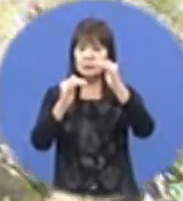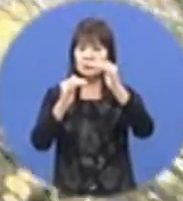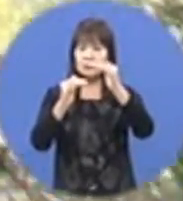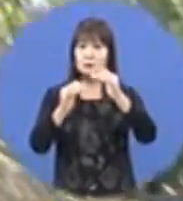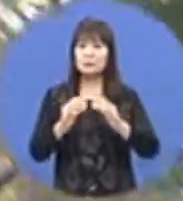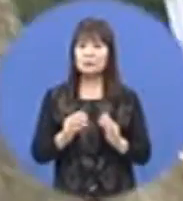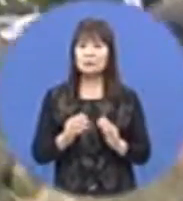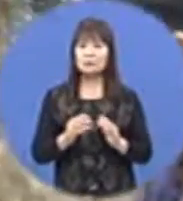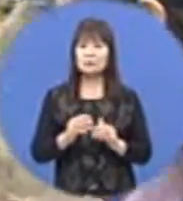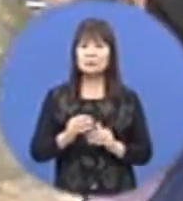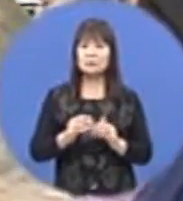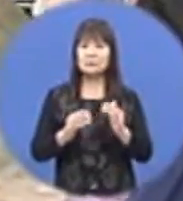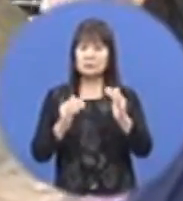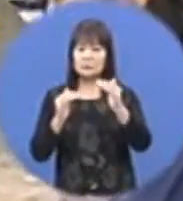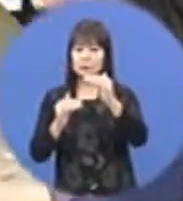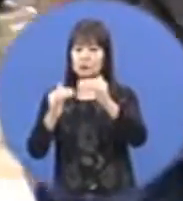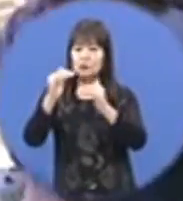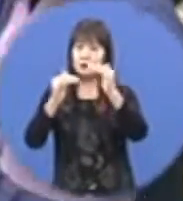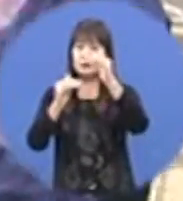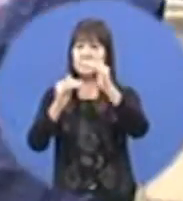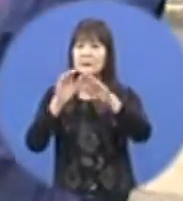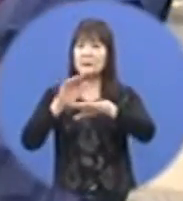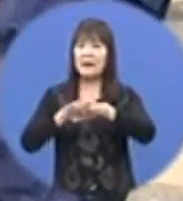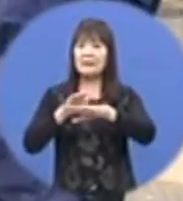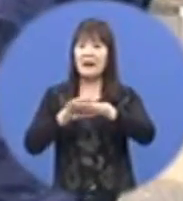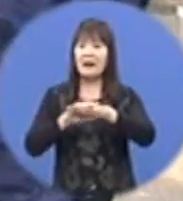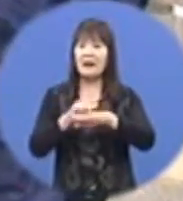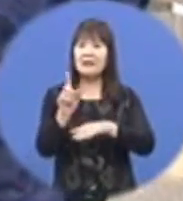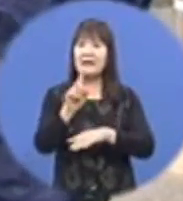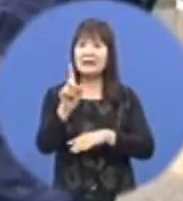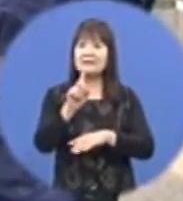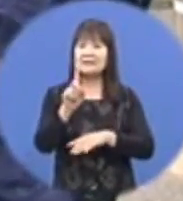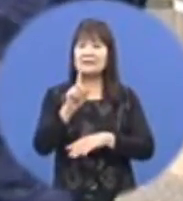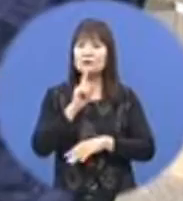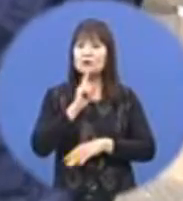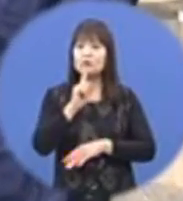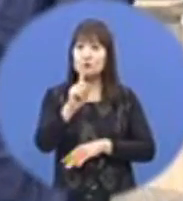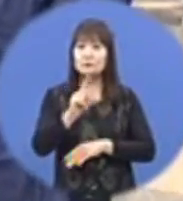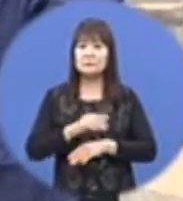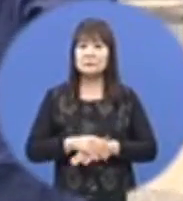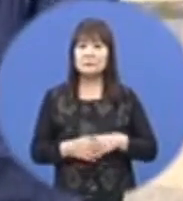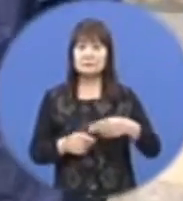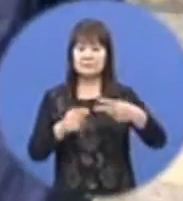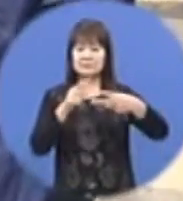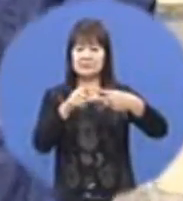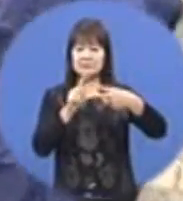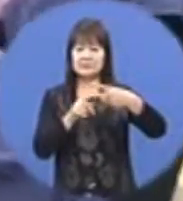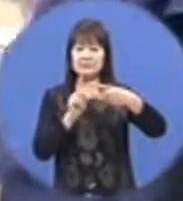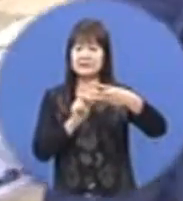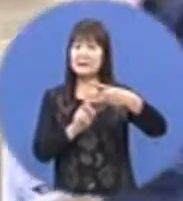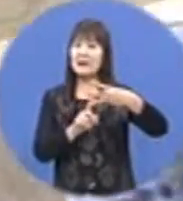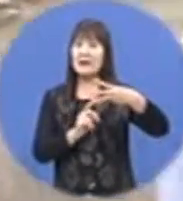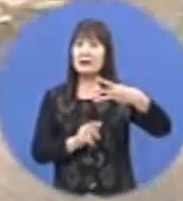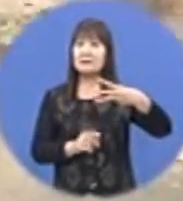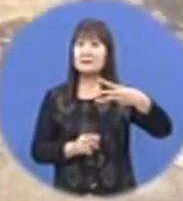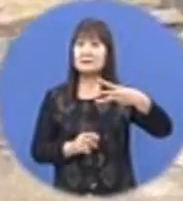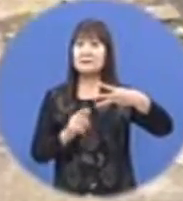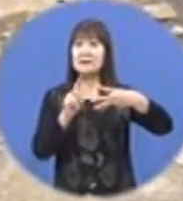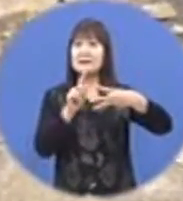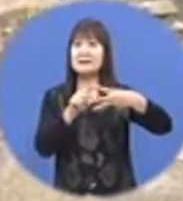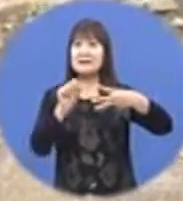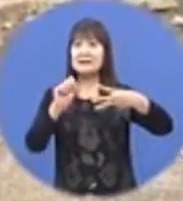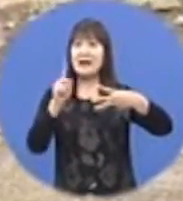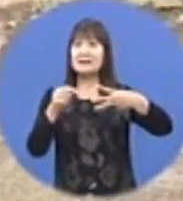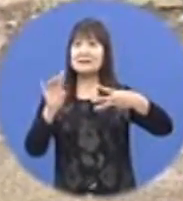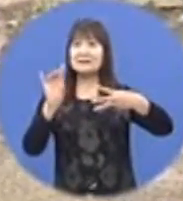の角の積み方は何というでしょう、 はい、はい、 次の1から3で答えてください。はい、1、三義